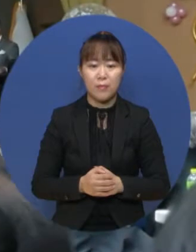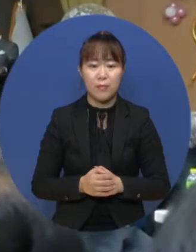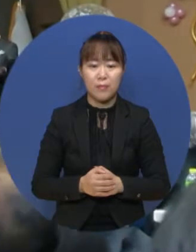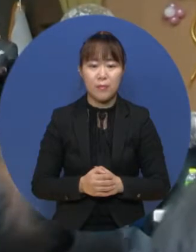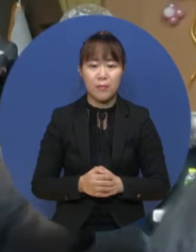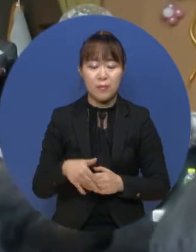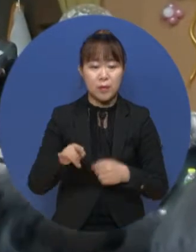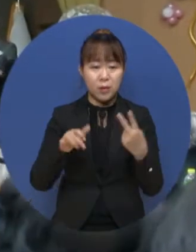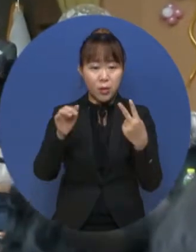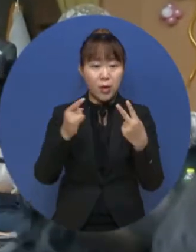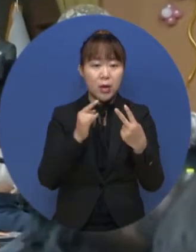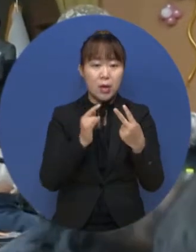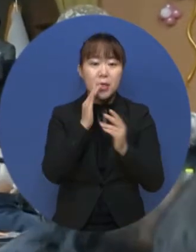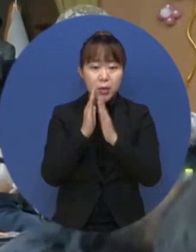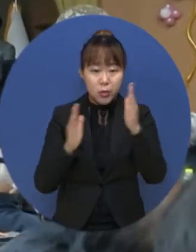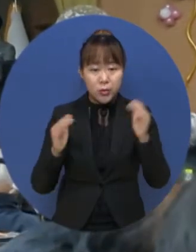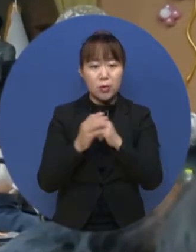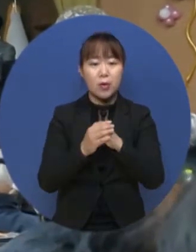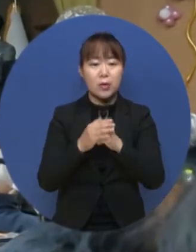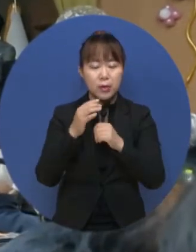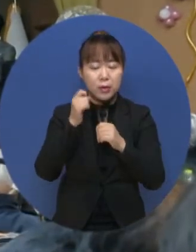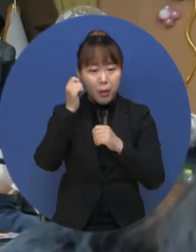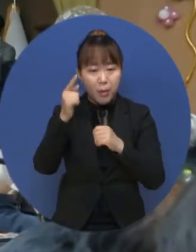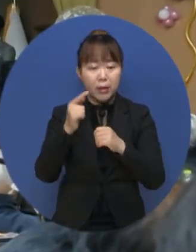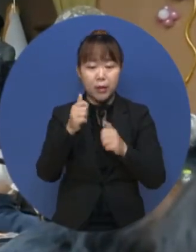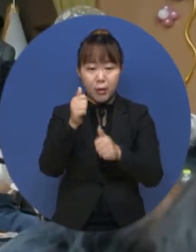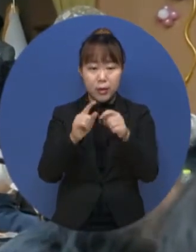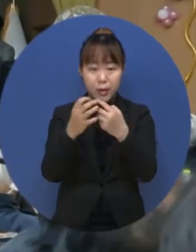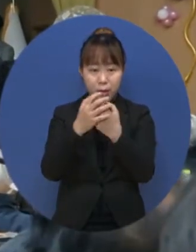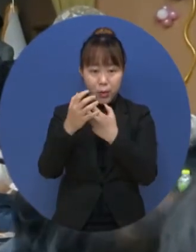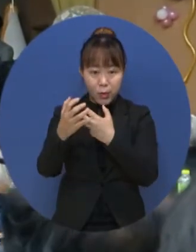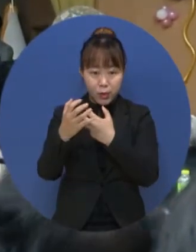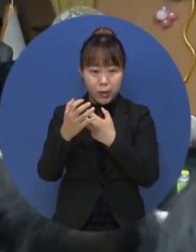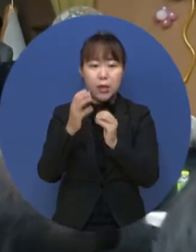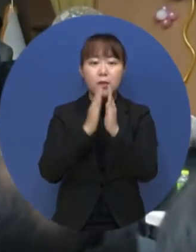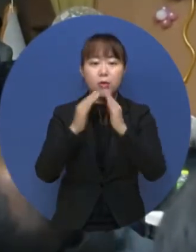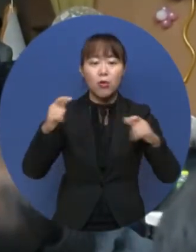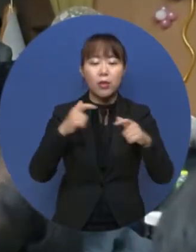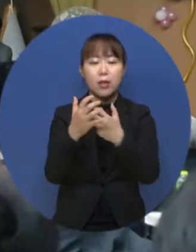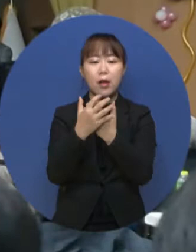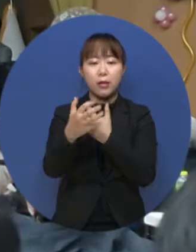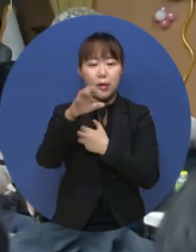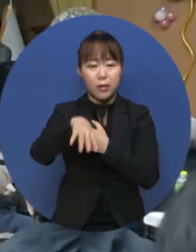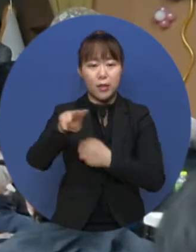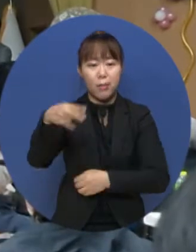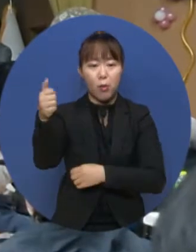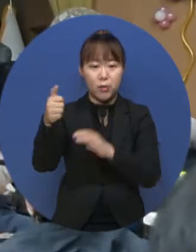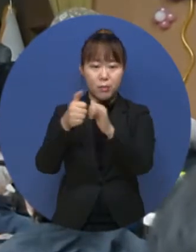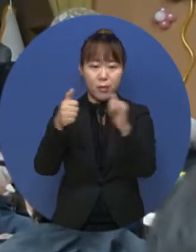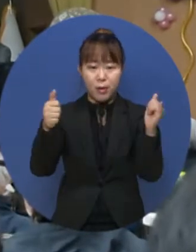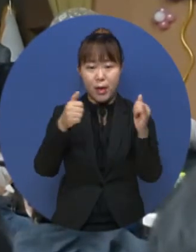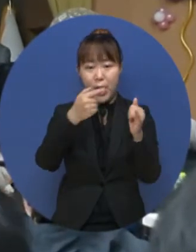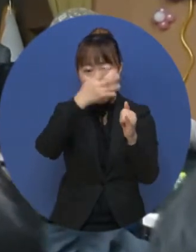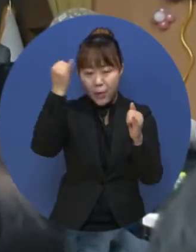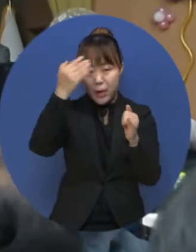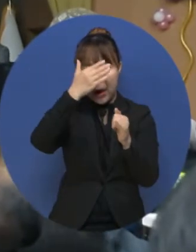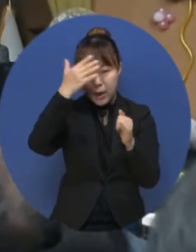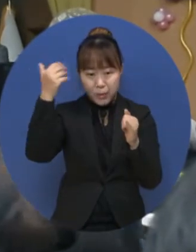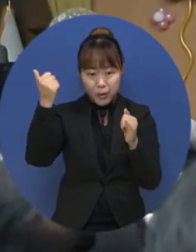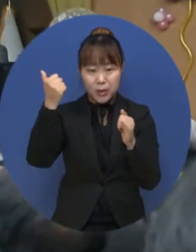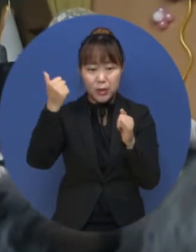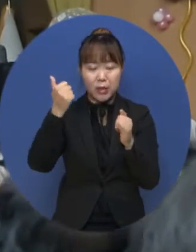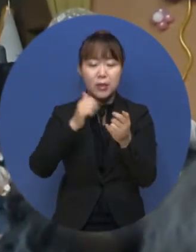제2회 서초 스마트 경진대회가 열린 서초구 대강당에는 250여 명의 할머니와